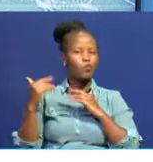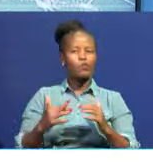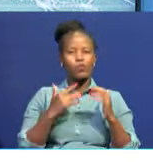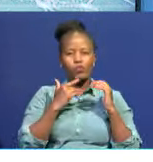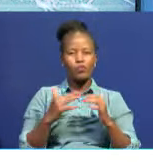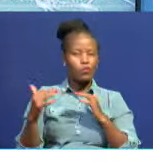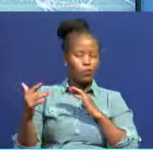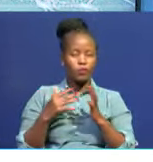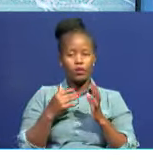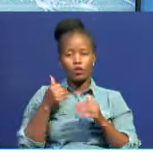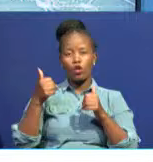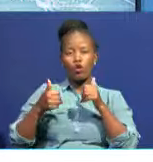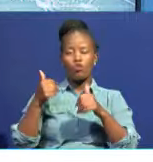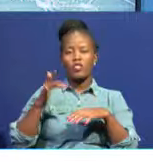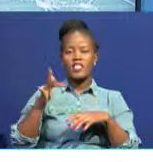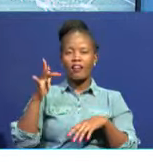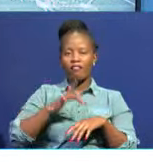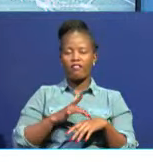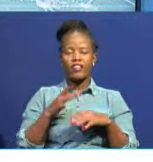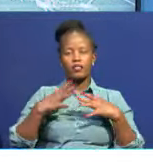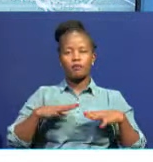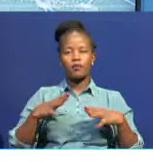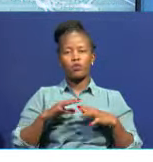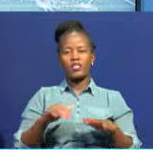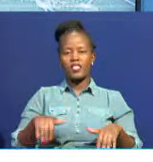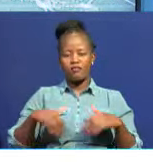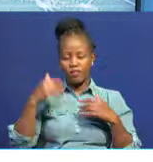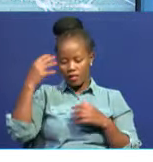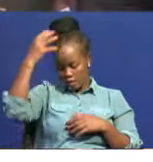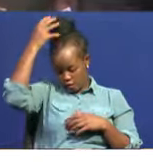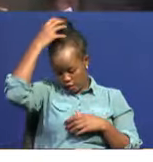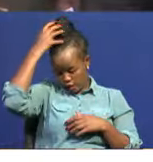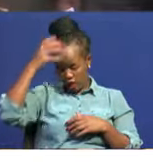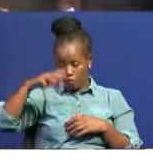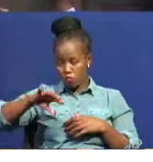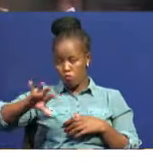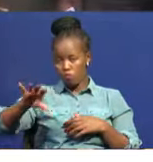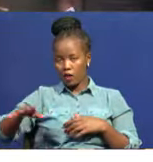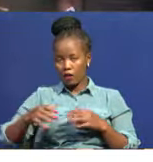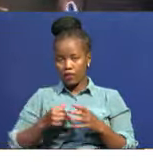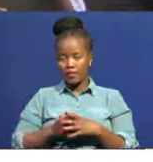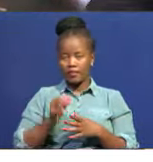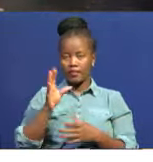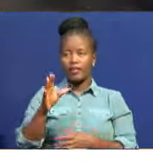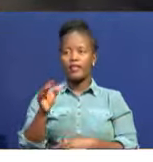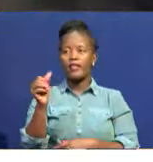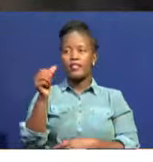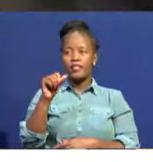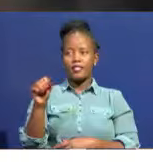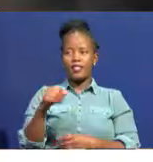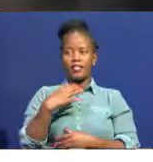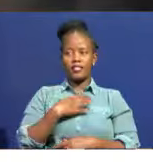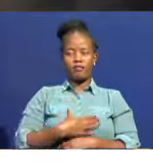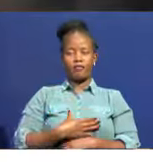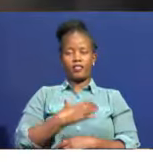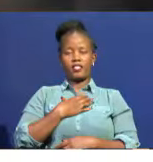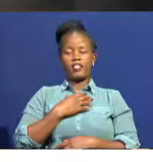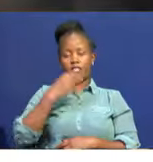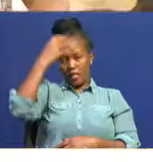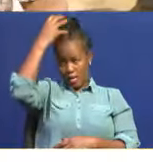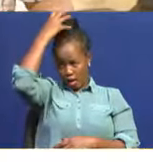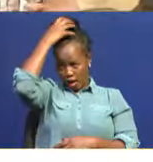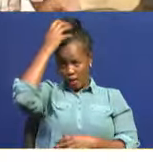jadi inayoathiri wakazi wa kaunti ya Lamu. Haya ni kwa mujibu wa Waziri wa Ardhi Alice Wahome ambaye alitembelea afisi ya usajili wa ardhi ya